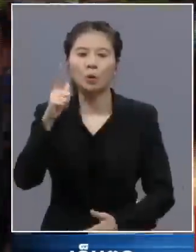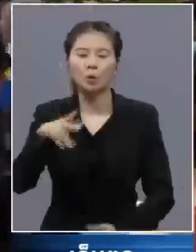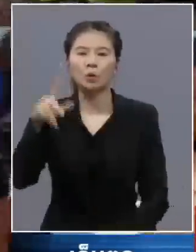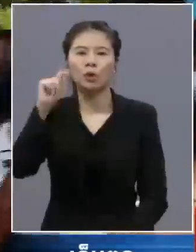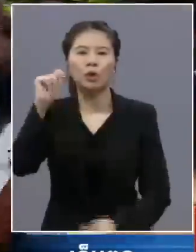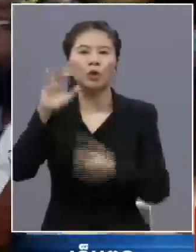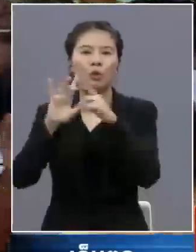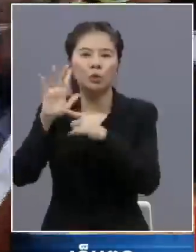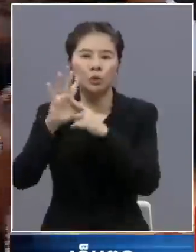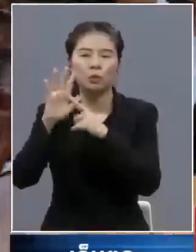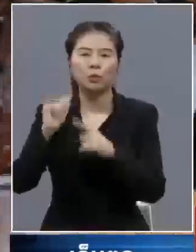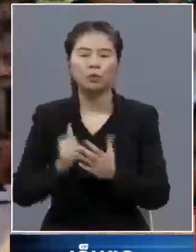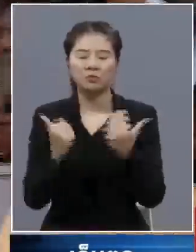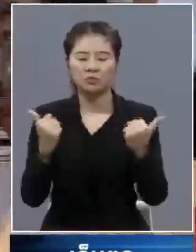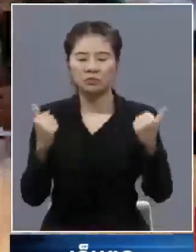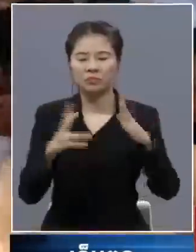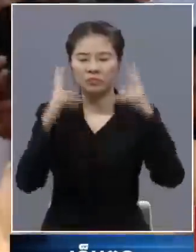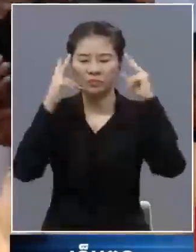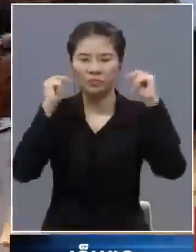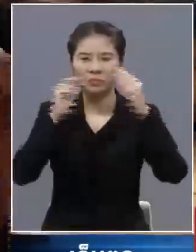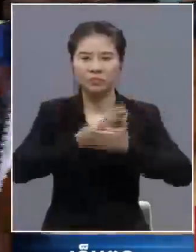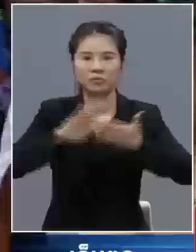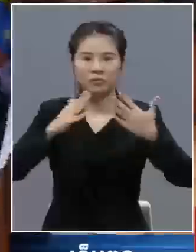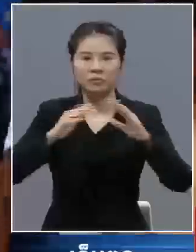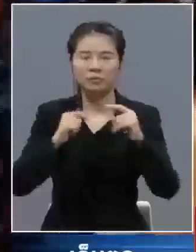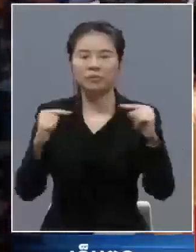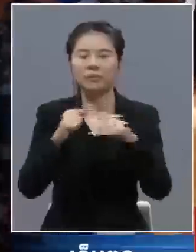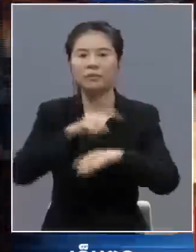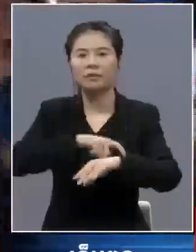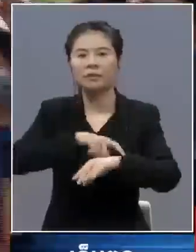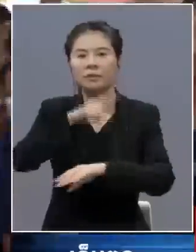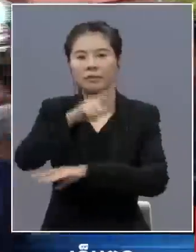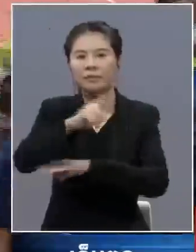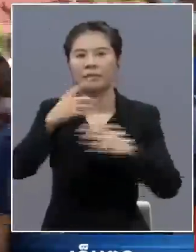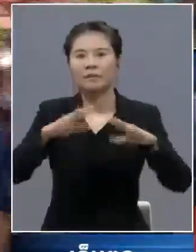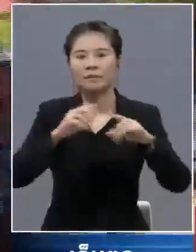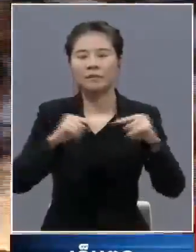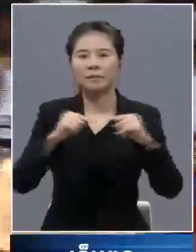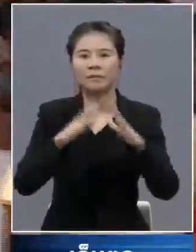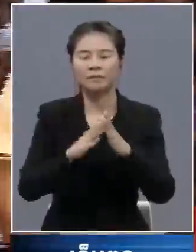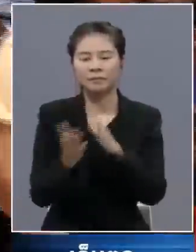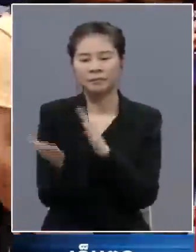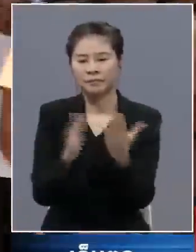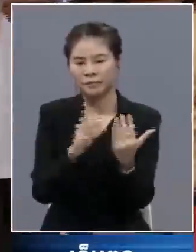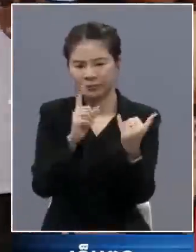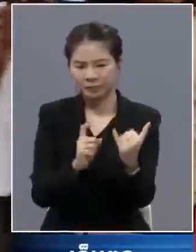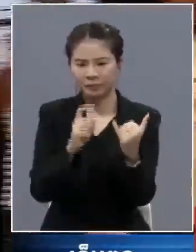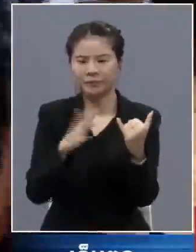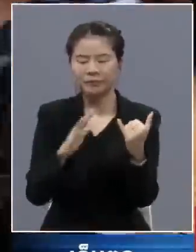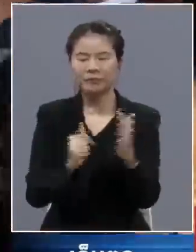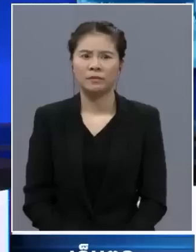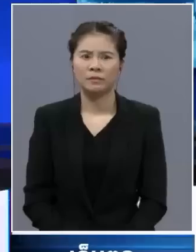กิจของนายกรัฐมนตรีวันนี้ครับก็จะเสร็จสิ้นลงในช่วงของบ่ายนะครับหลังจากที่ไปงานศพแล้วก็จะไปเยี่